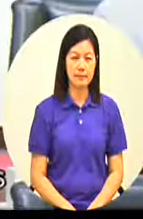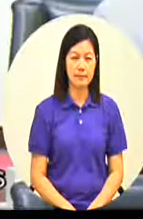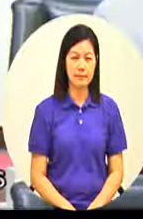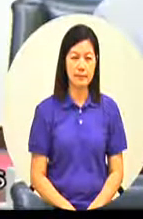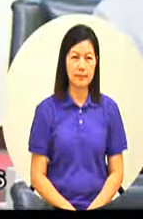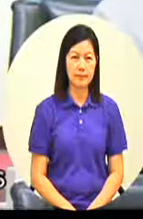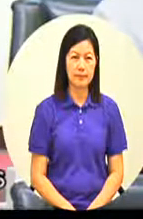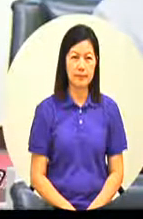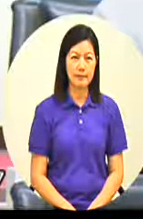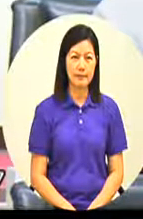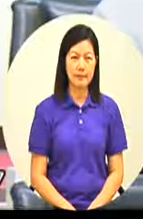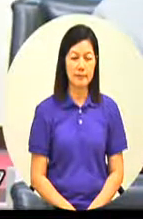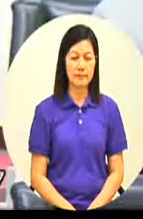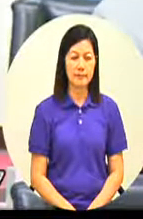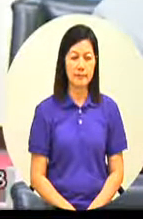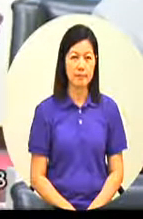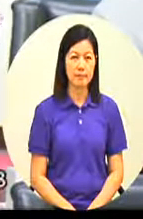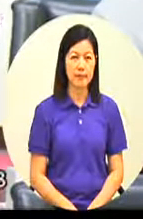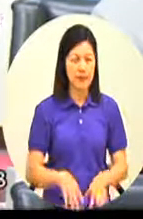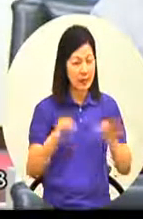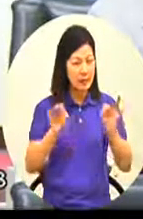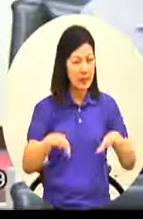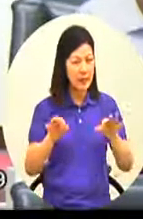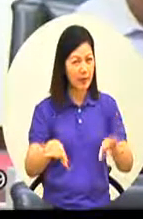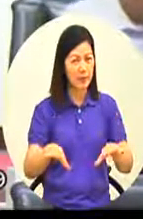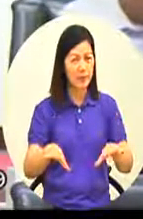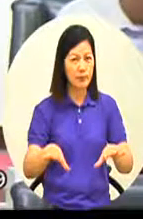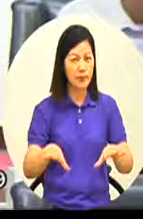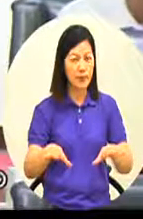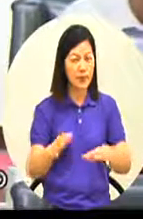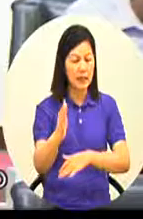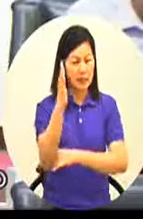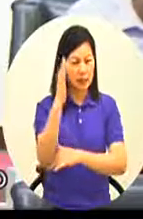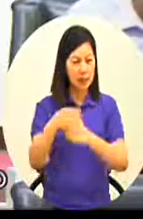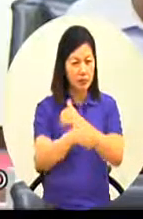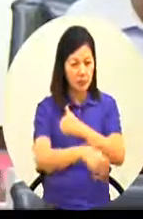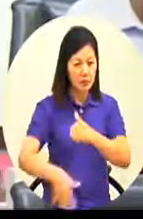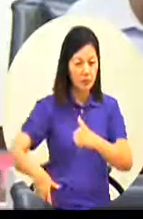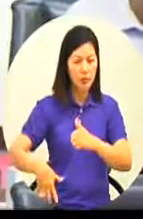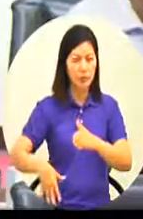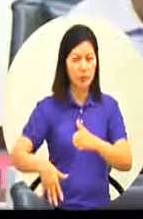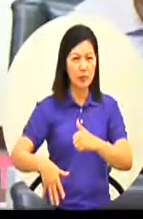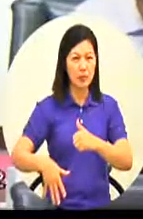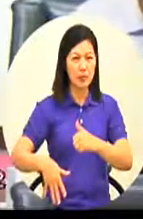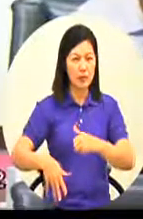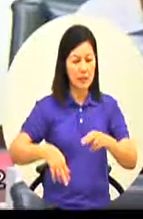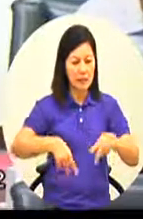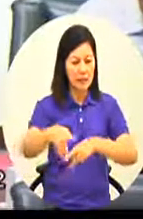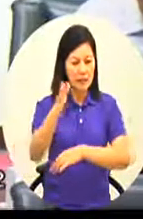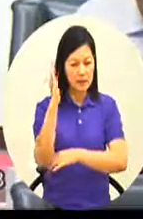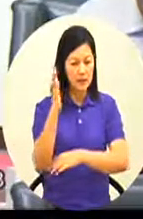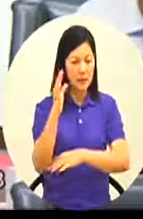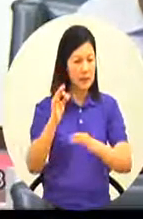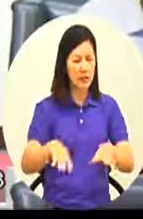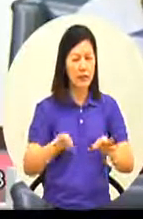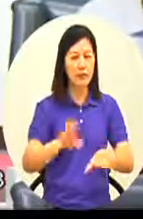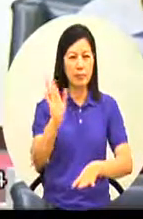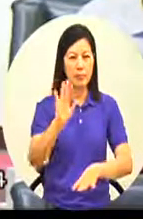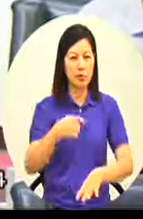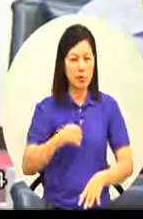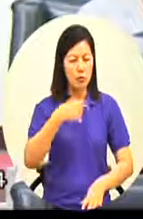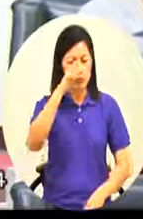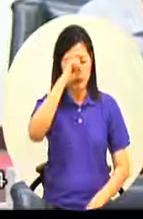们不要浪费我们的行政部门的一寡啊，行政迄、那个咱的行政部门的一寡资源，我是足期待是